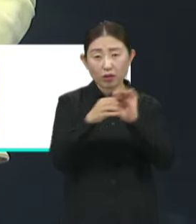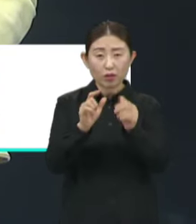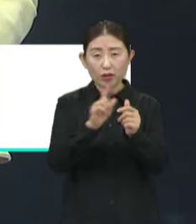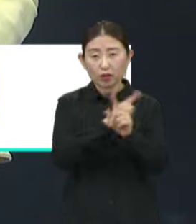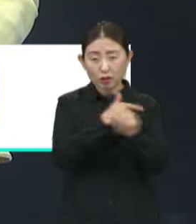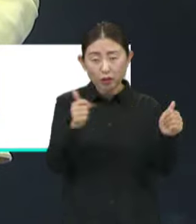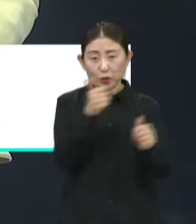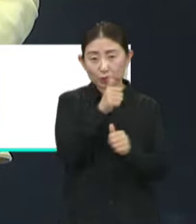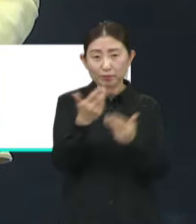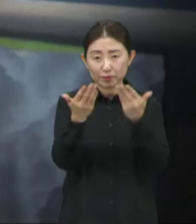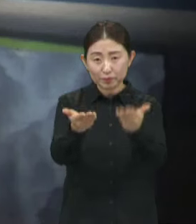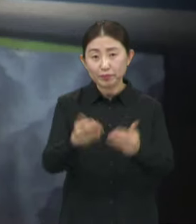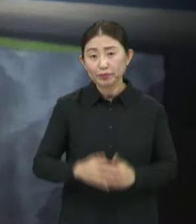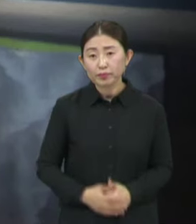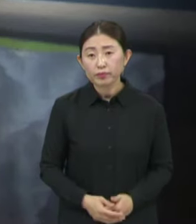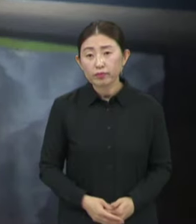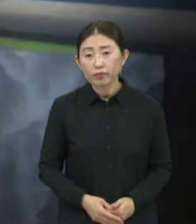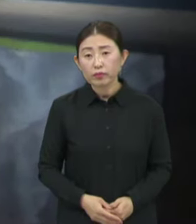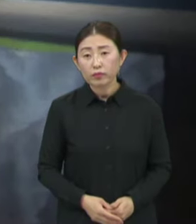기자입니다.